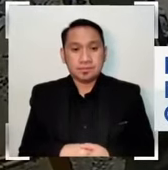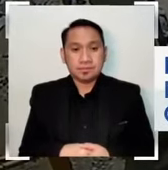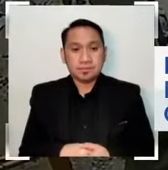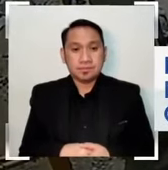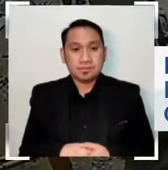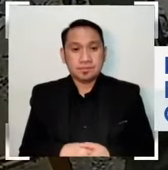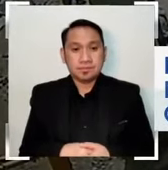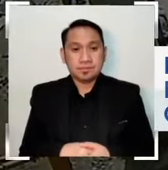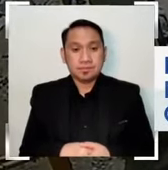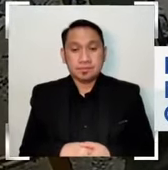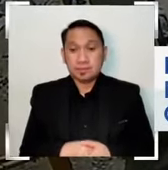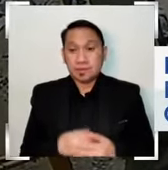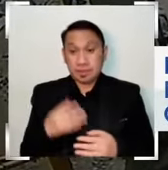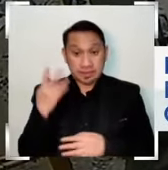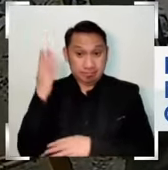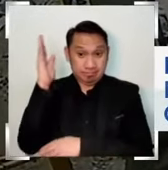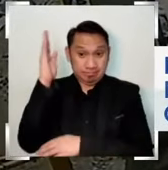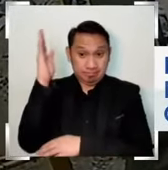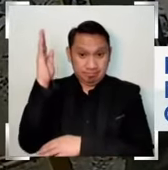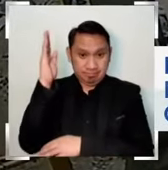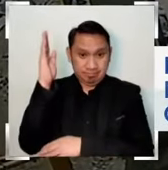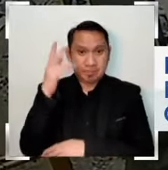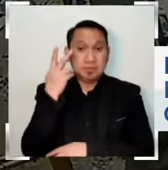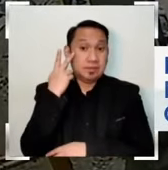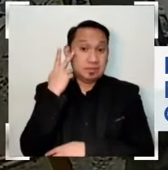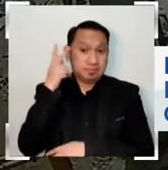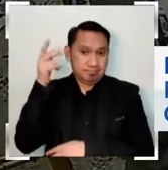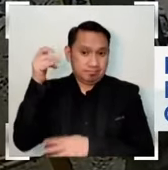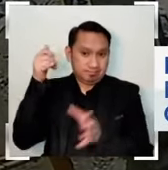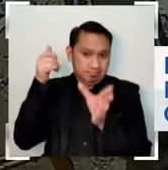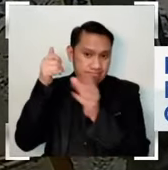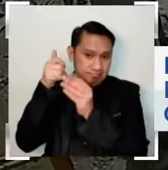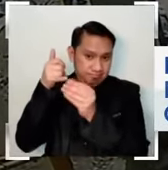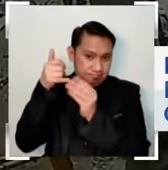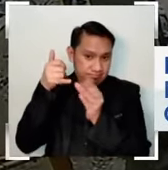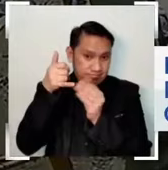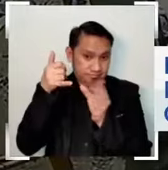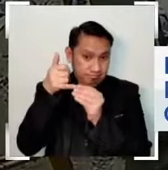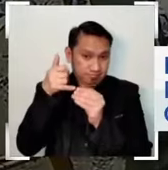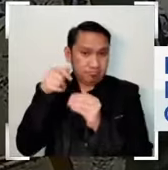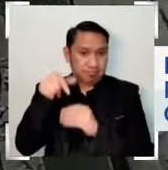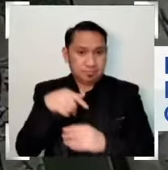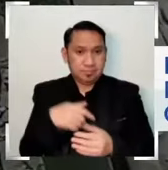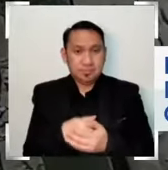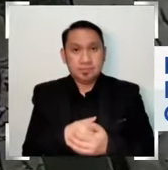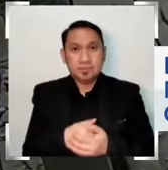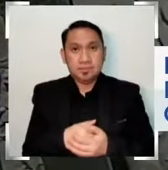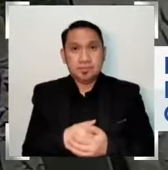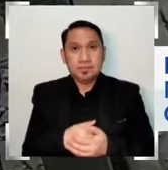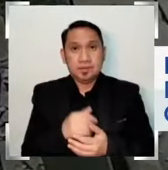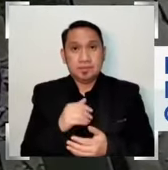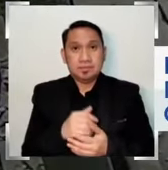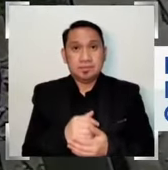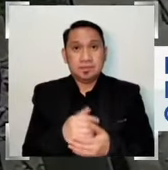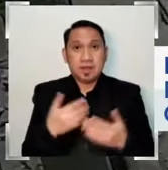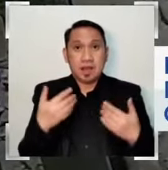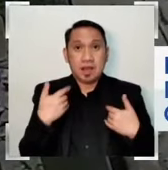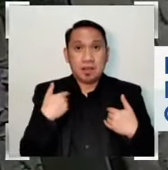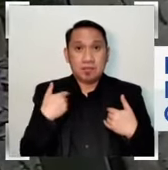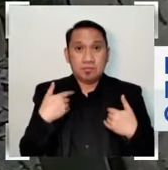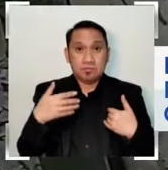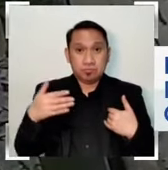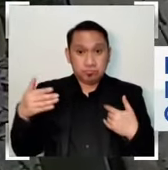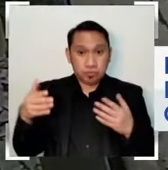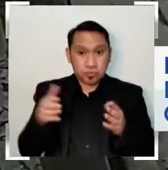Bago magtanghali kanina, makikita sa CCTV ng Barangay 688 sa Malate, Maynila na nagbabagal ang mga sasakyan